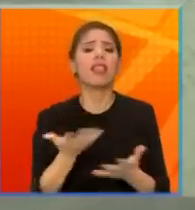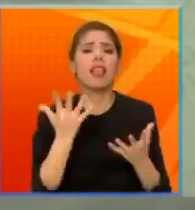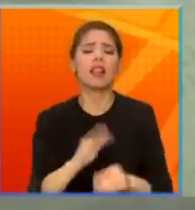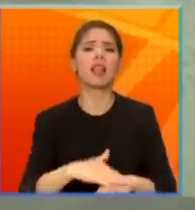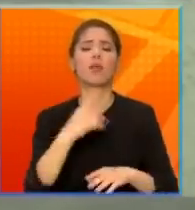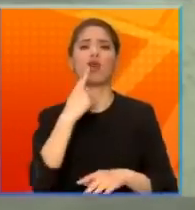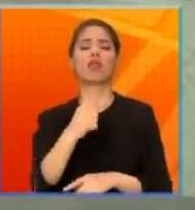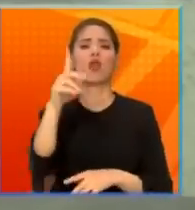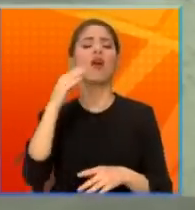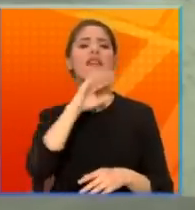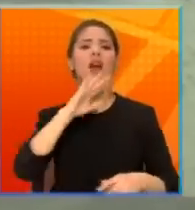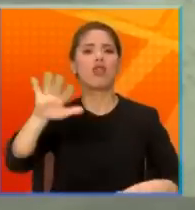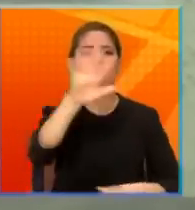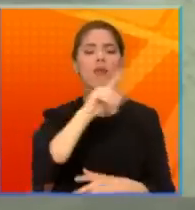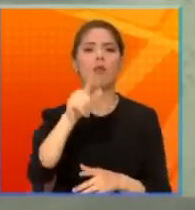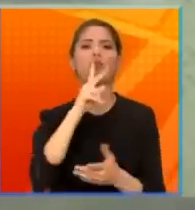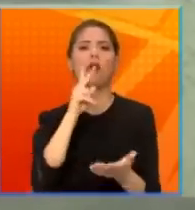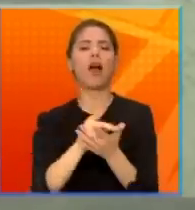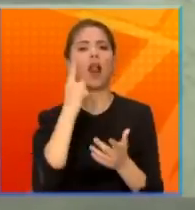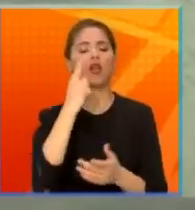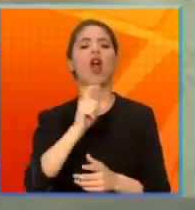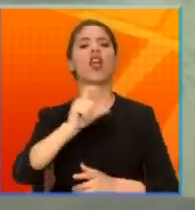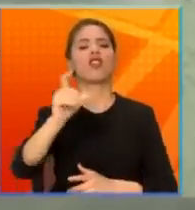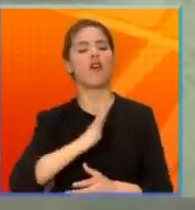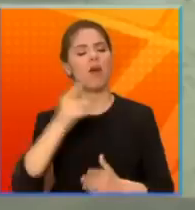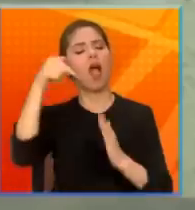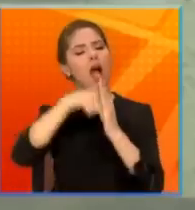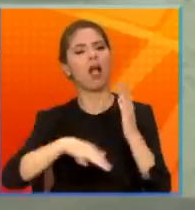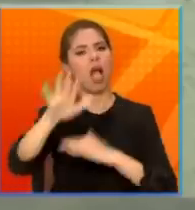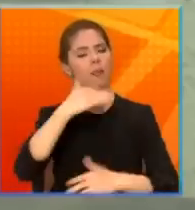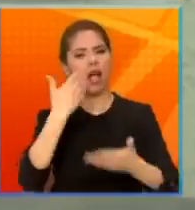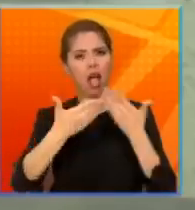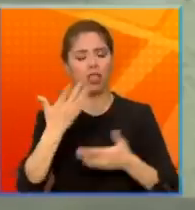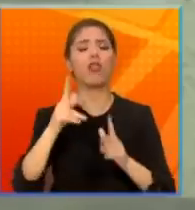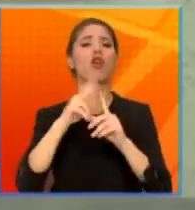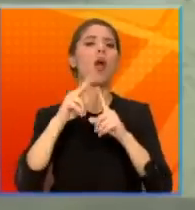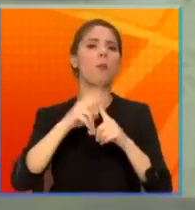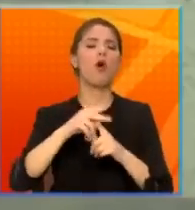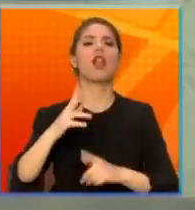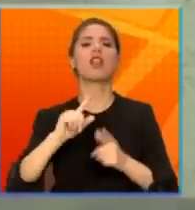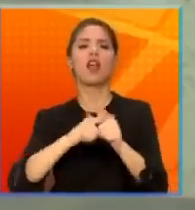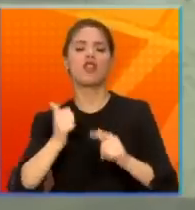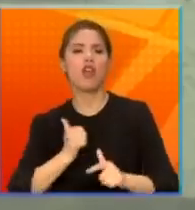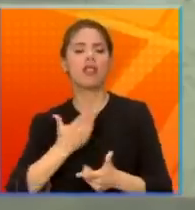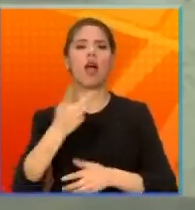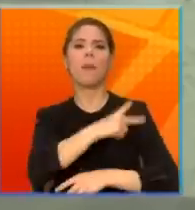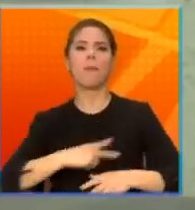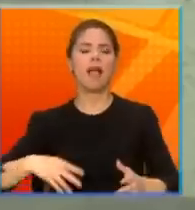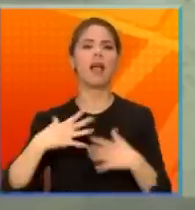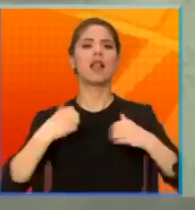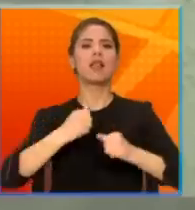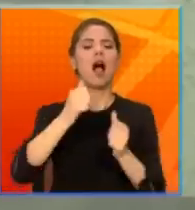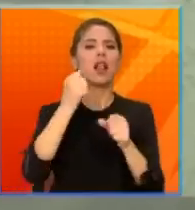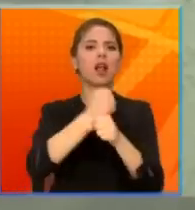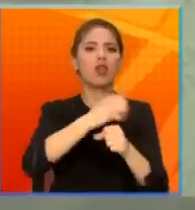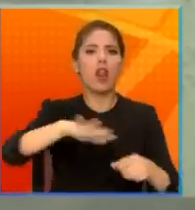soruyor yaşlılarımız. Genelgede buna da yanıt var. Aktaracağız bütün ayrıntıları. Polis, jandarma, belediyeler, sağlık personeli ve